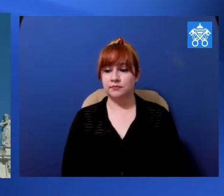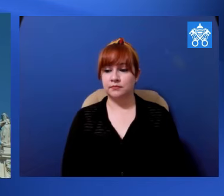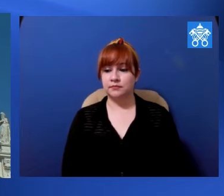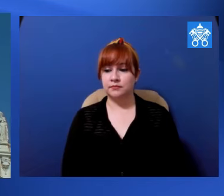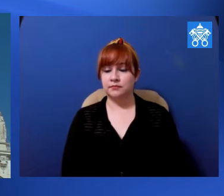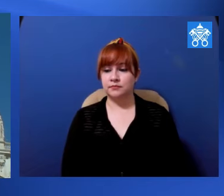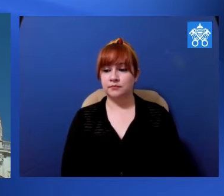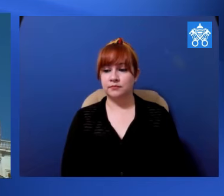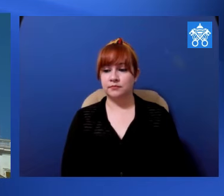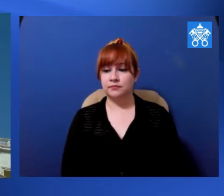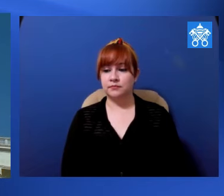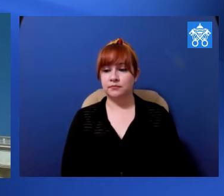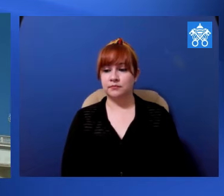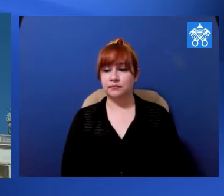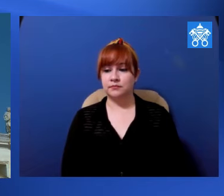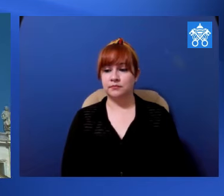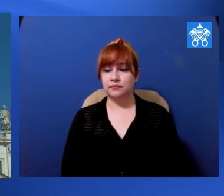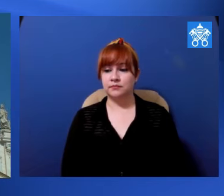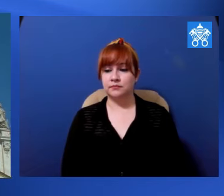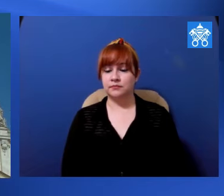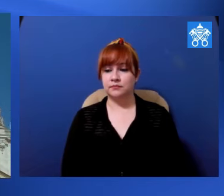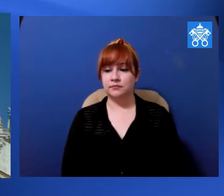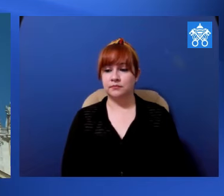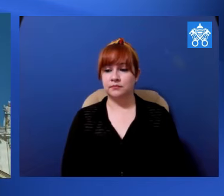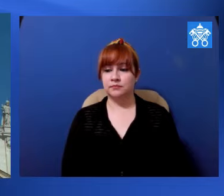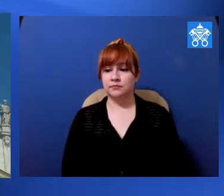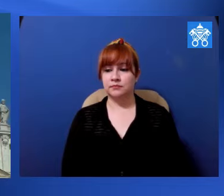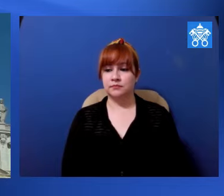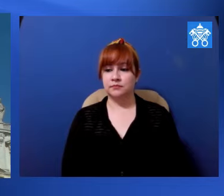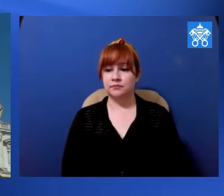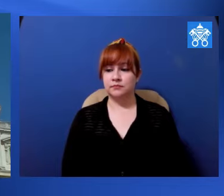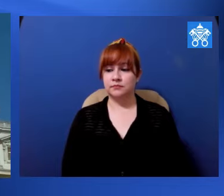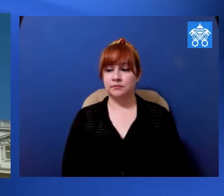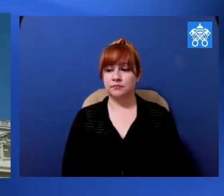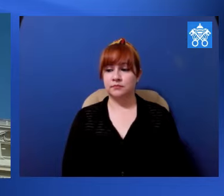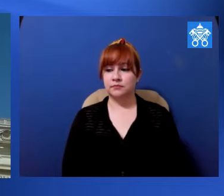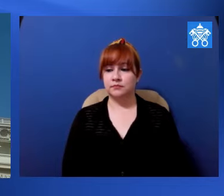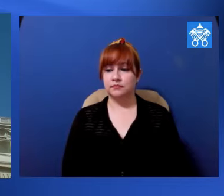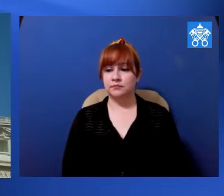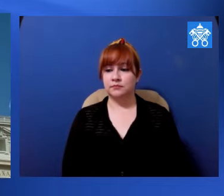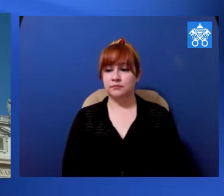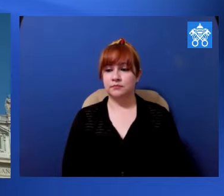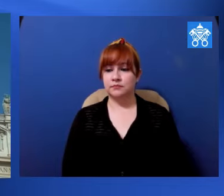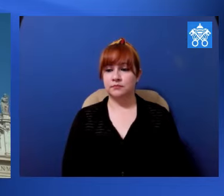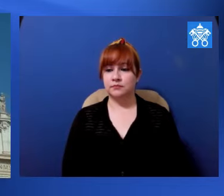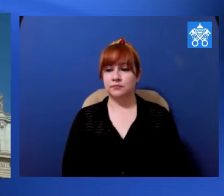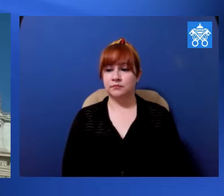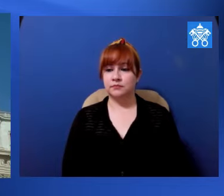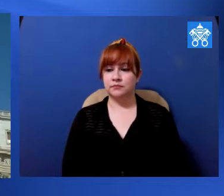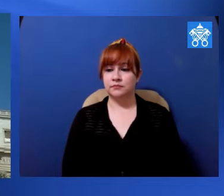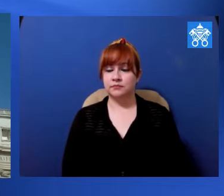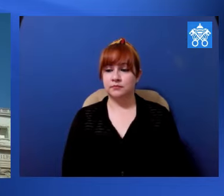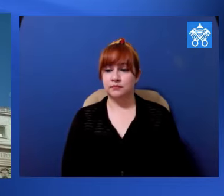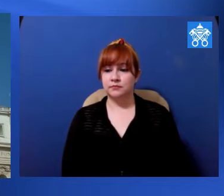الروح القدس الذي يقود شعب الله إلى لقاء يسوع موضوع رجائنا وقال